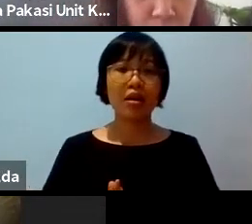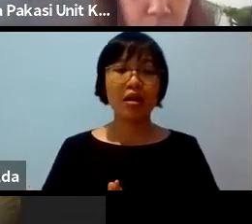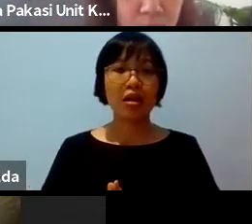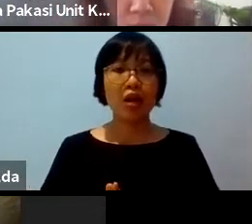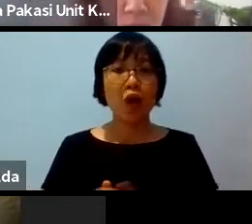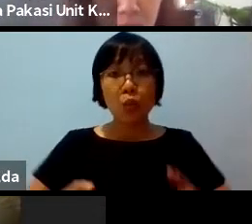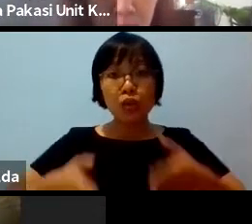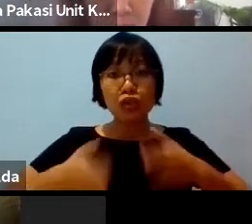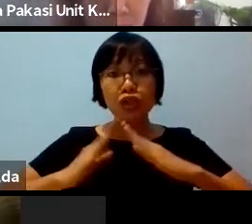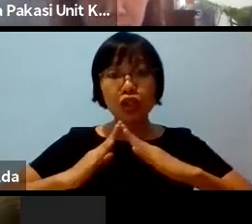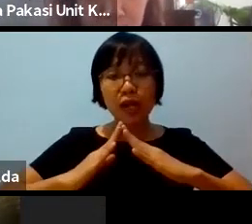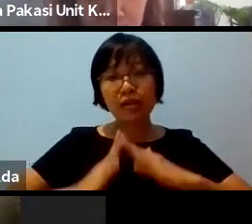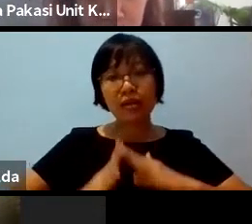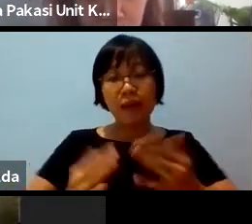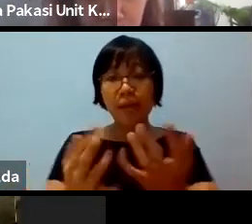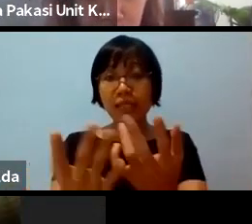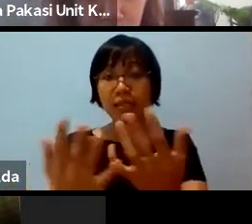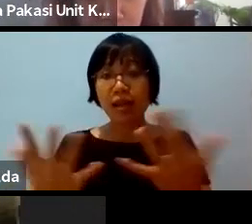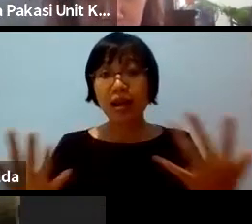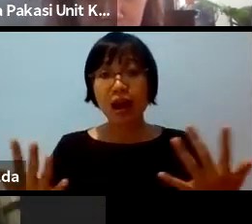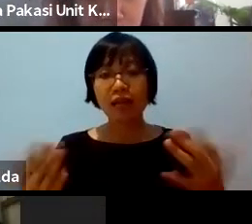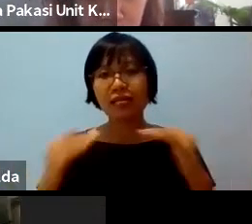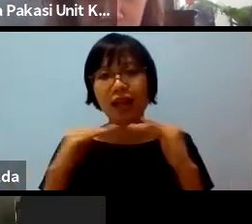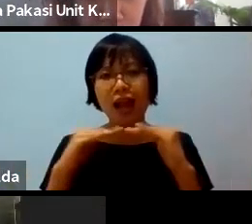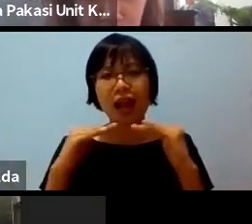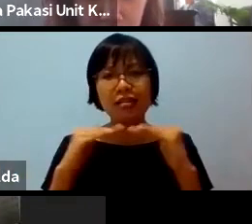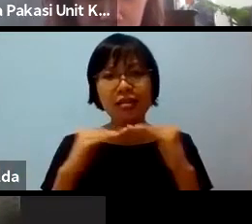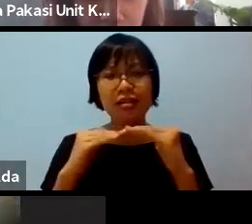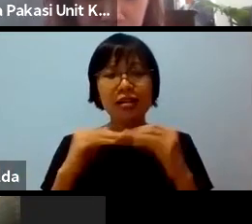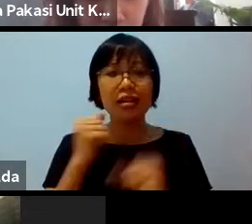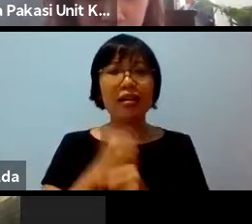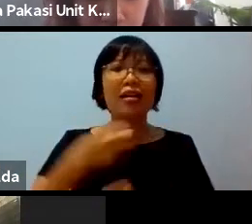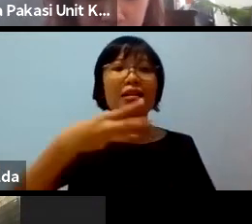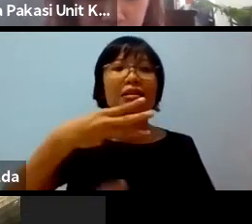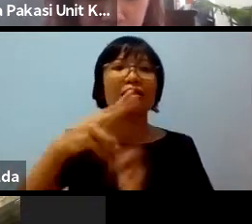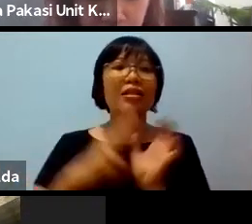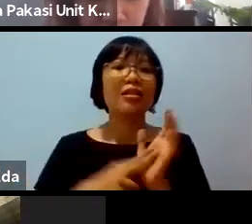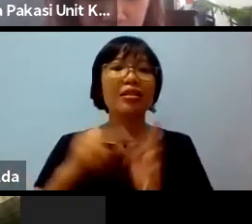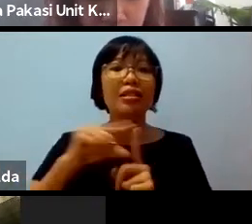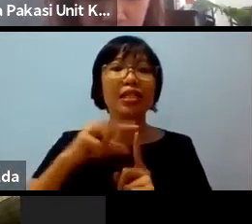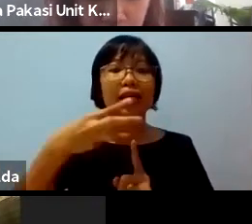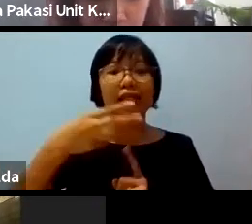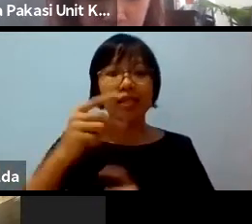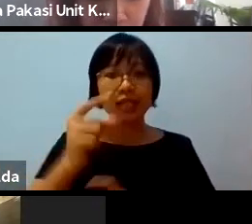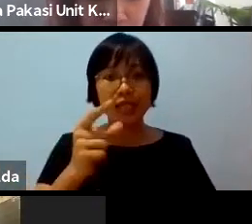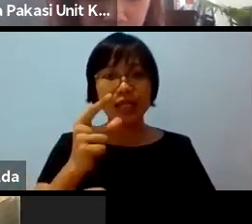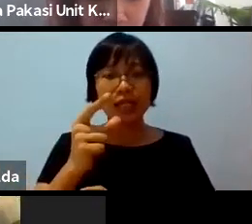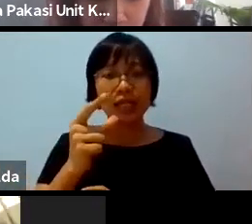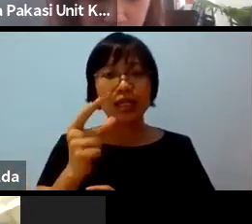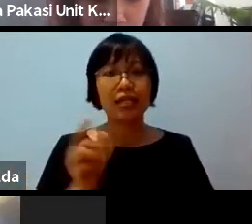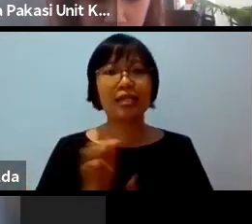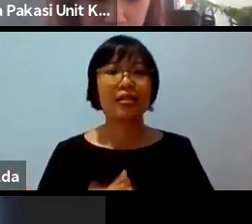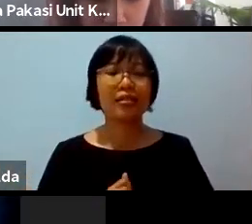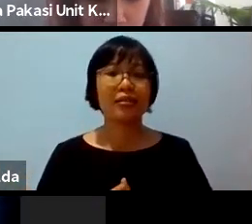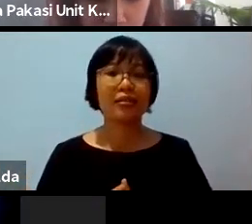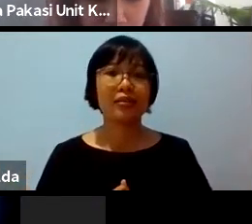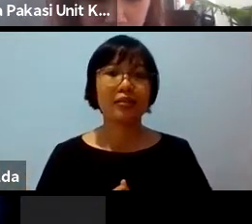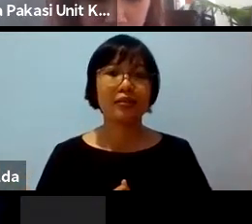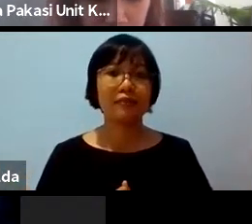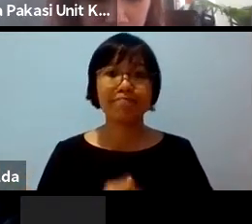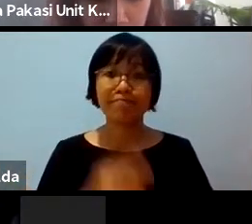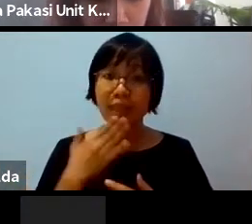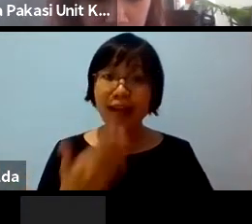mewujudkan masyarakat yang adil gender itu bisa terwujud. Saya kira begitu. Terima kasih.